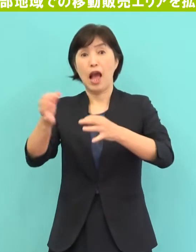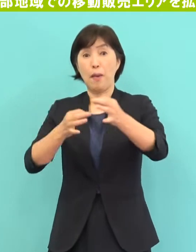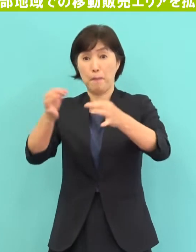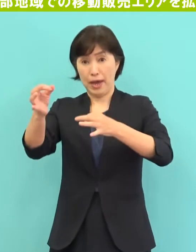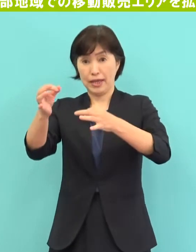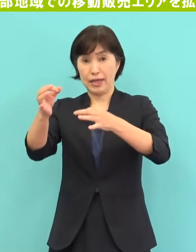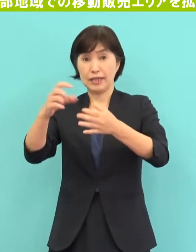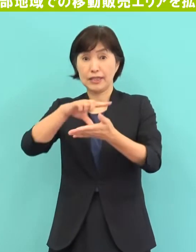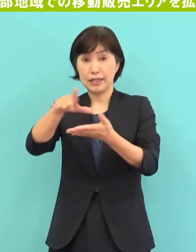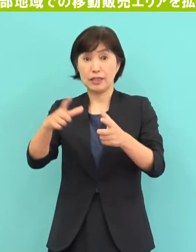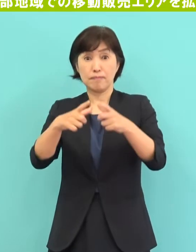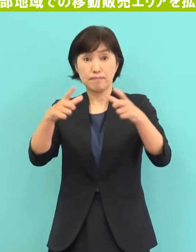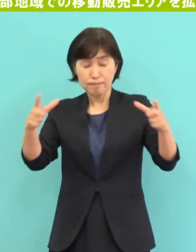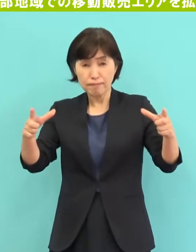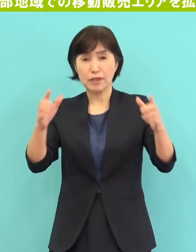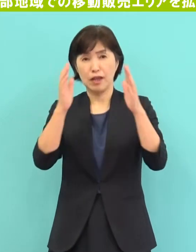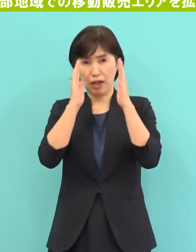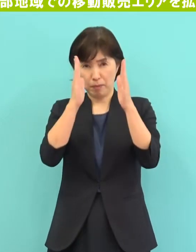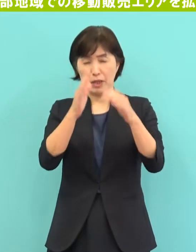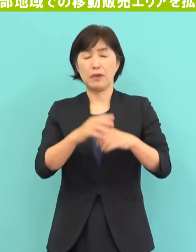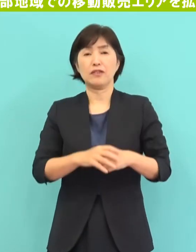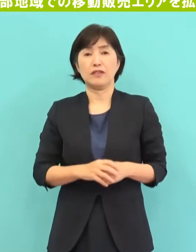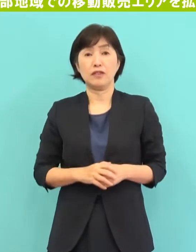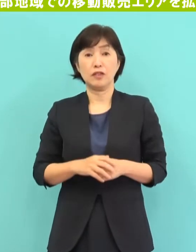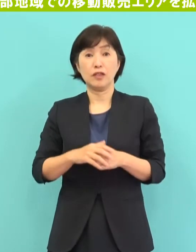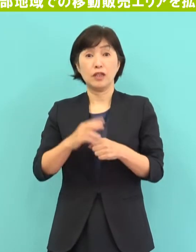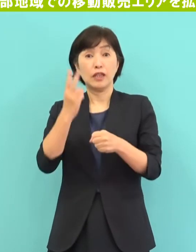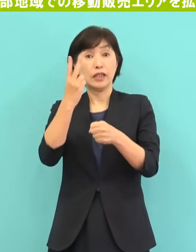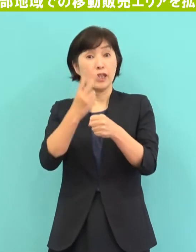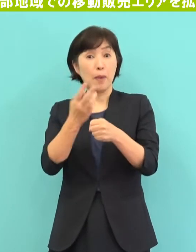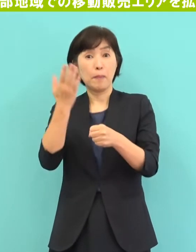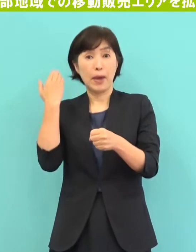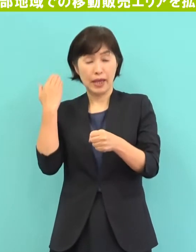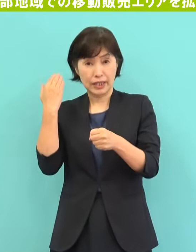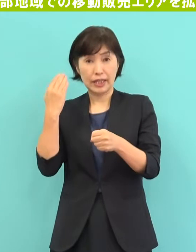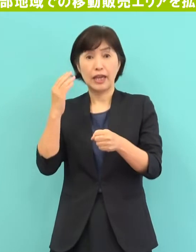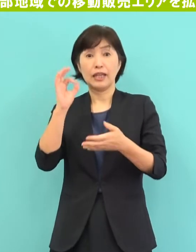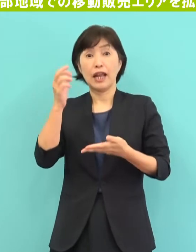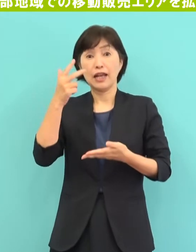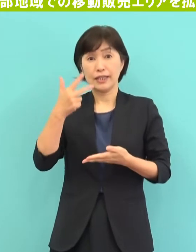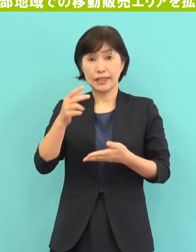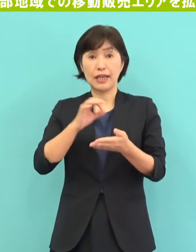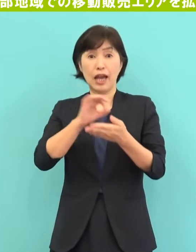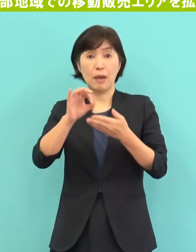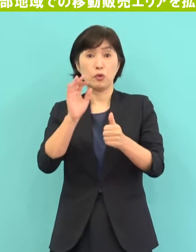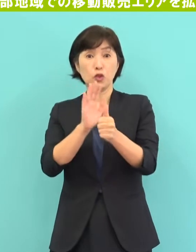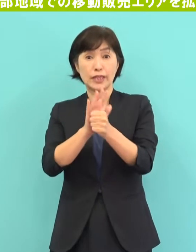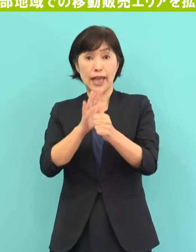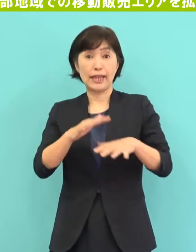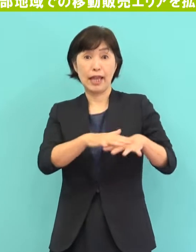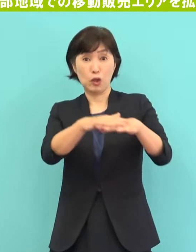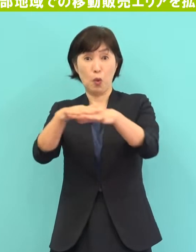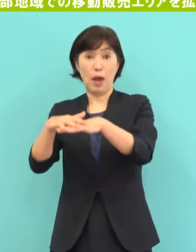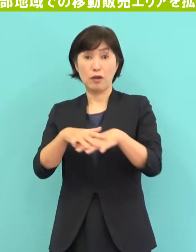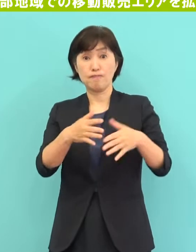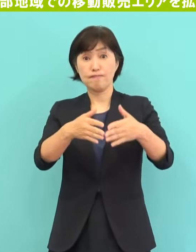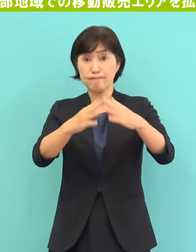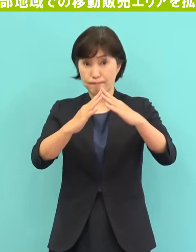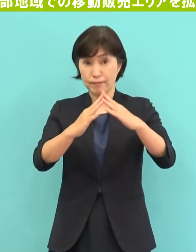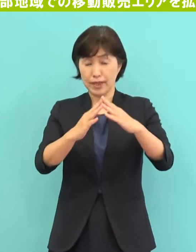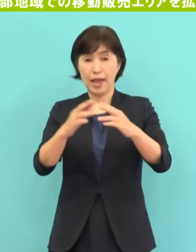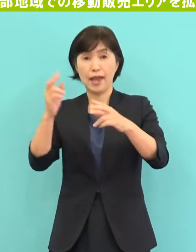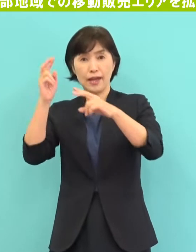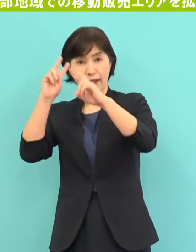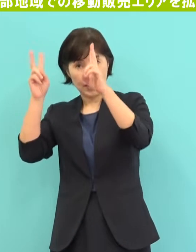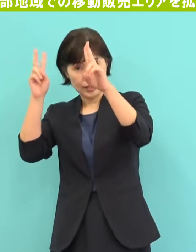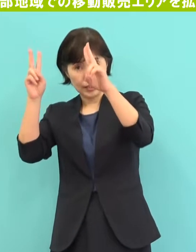取り組んでまいりました特にあの一昨年ですねあの鳴らし買い物支援ネットワークというものを構築をいたしましてさまざまな事業